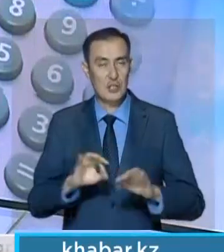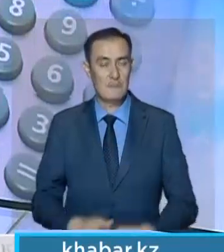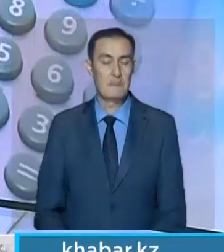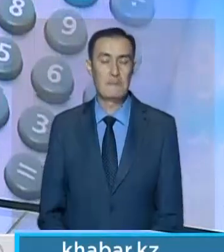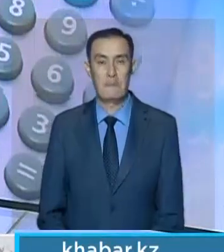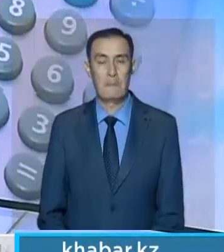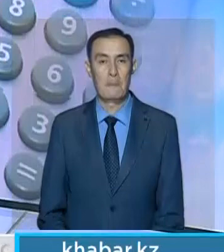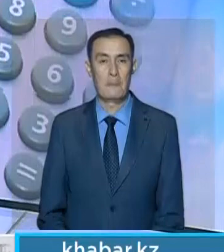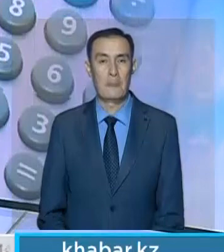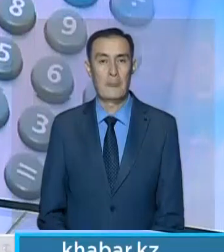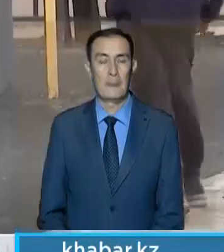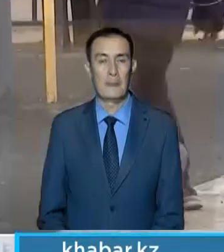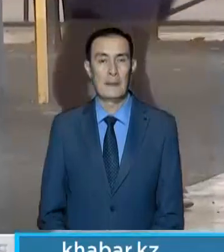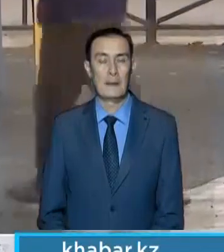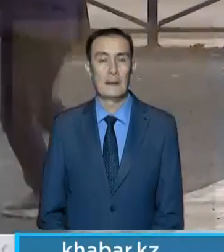Бржанова.